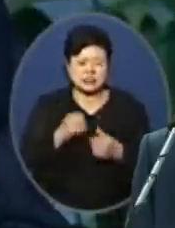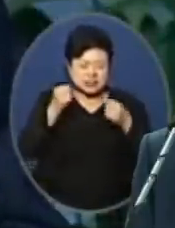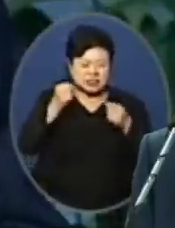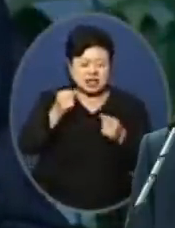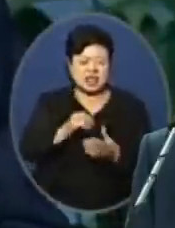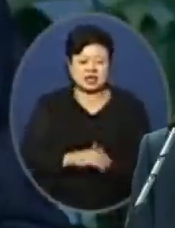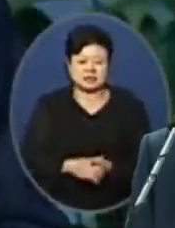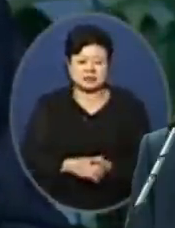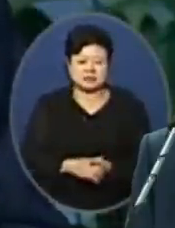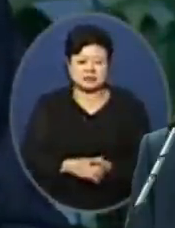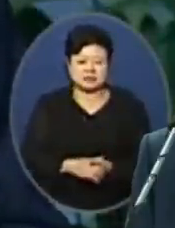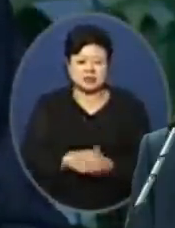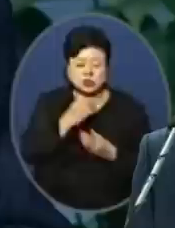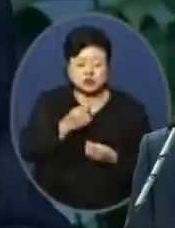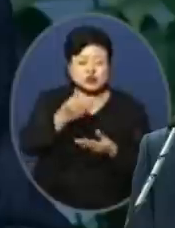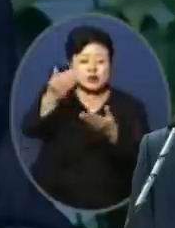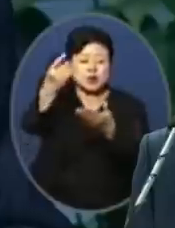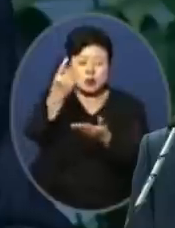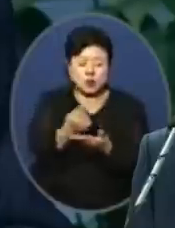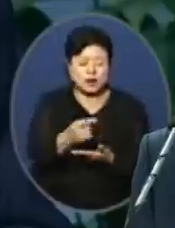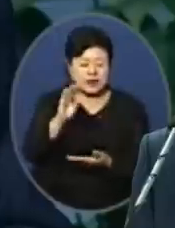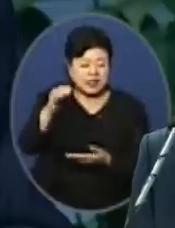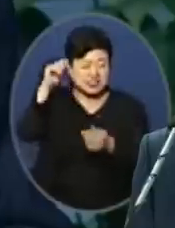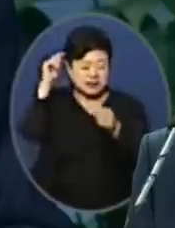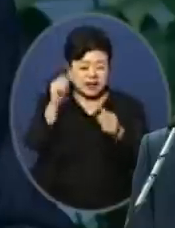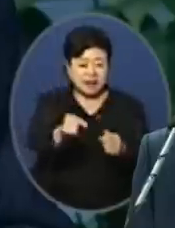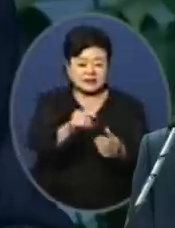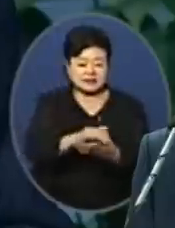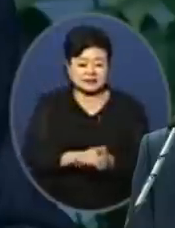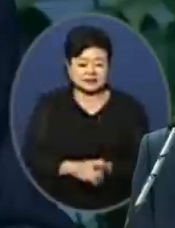씩씩하라. 축복은 다가올지어다.